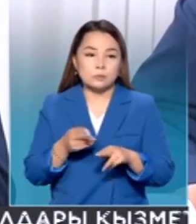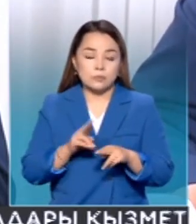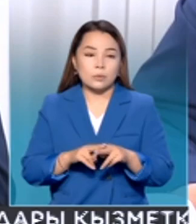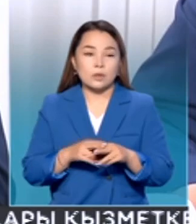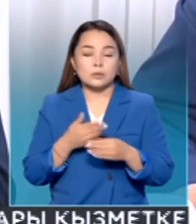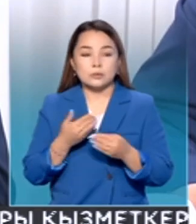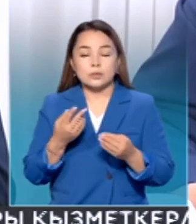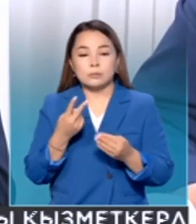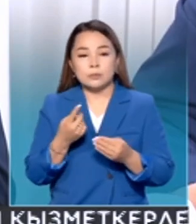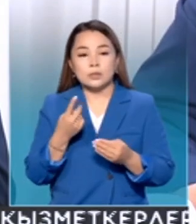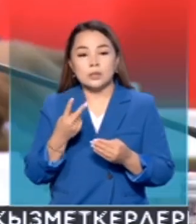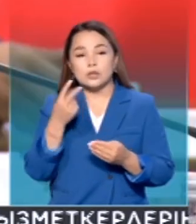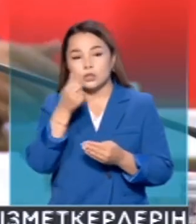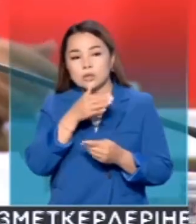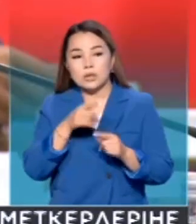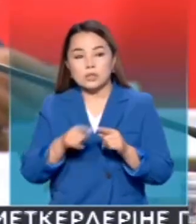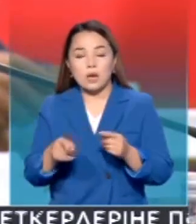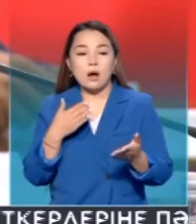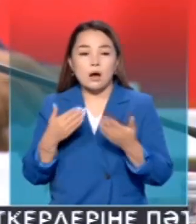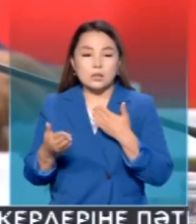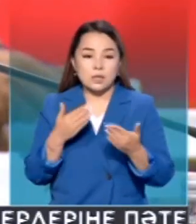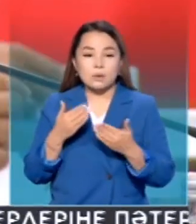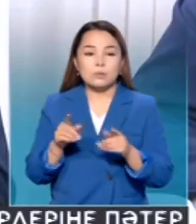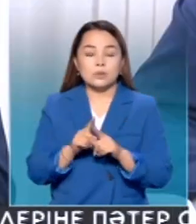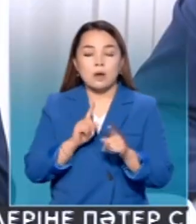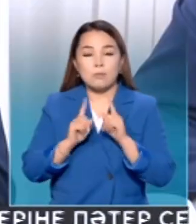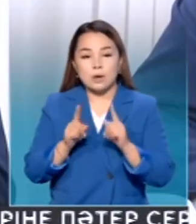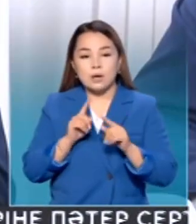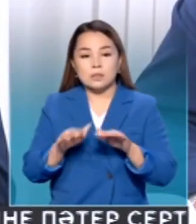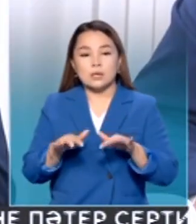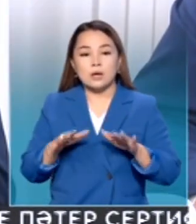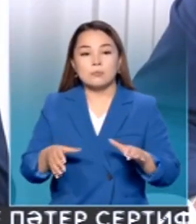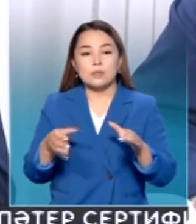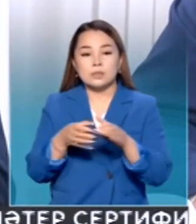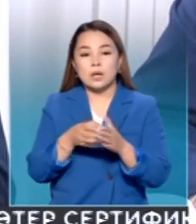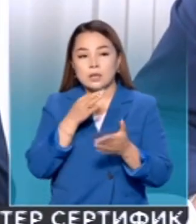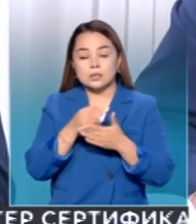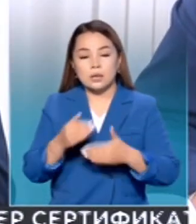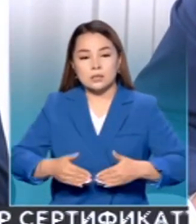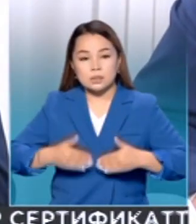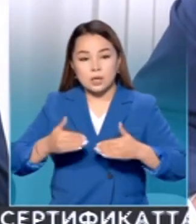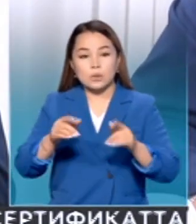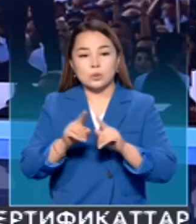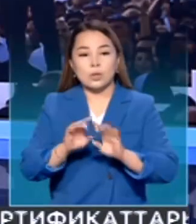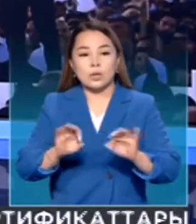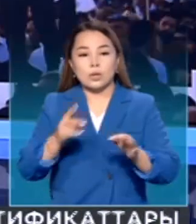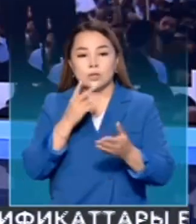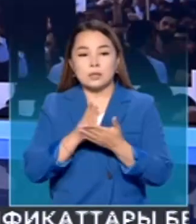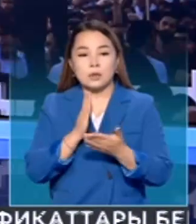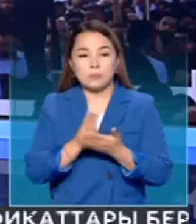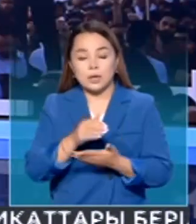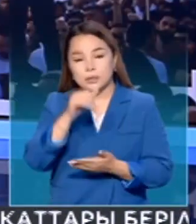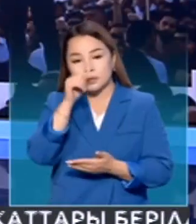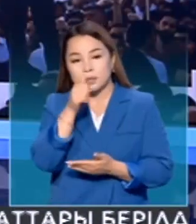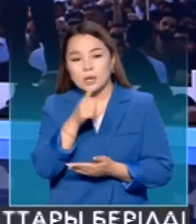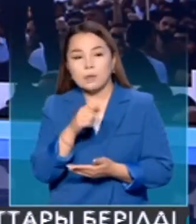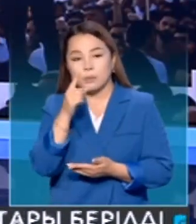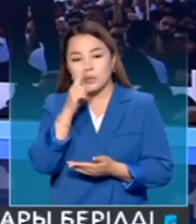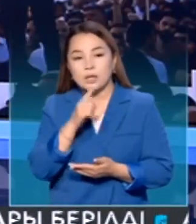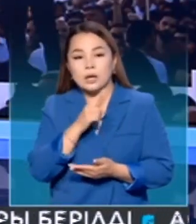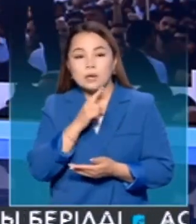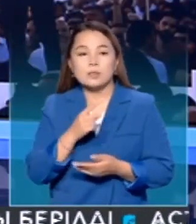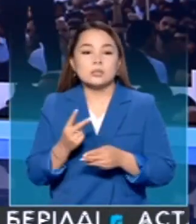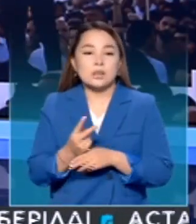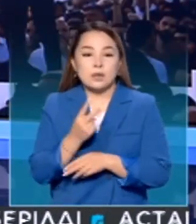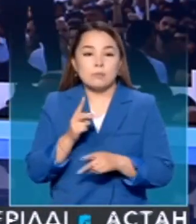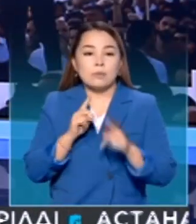осы 1-2 жылдың ішінде біздің қарым-қатынастарымыз парламентаралық жаңа серпін алды деп айтсақ артық болмайды. Грекияда бір айда 2